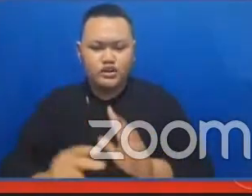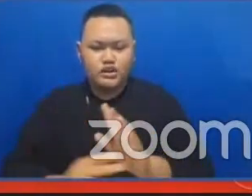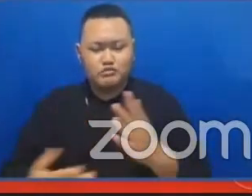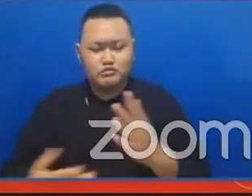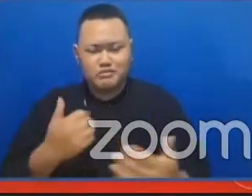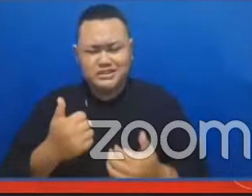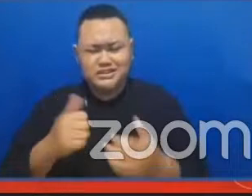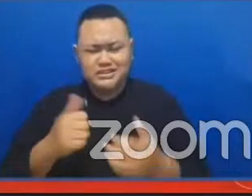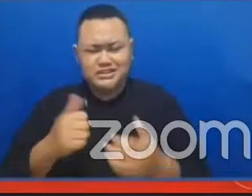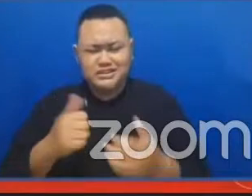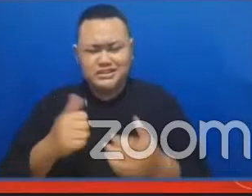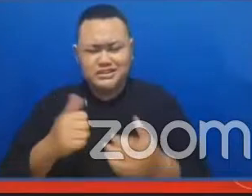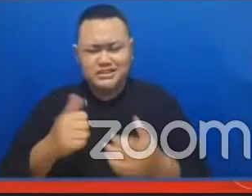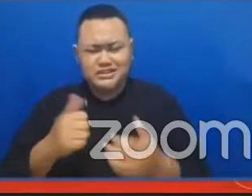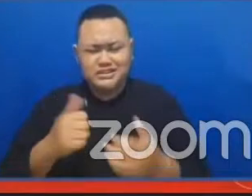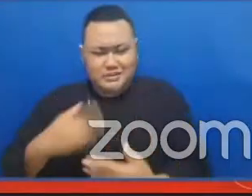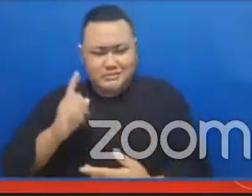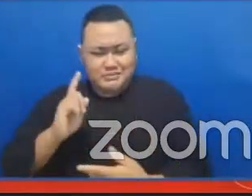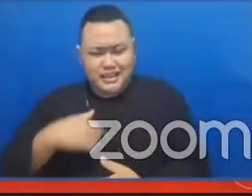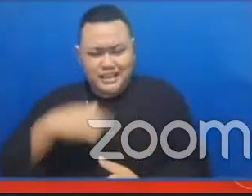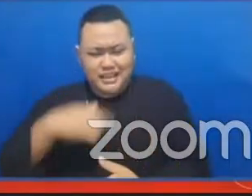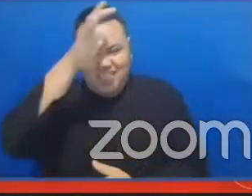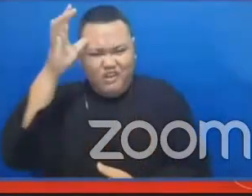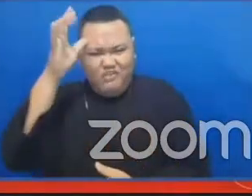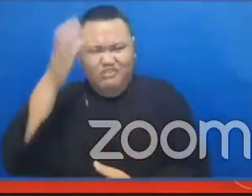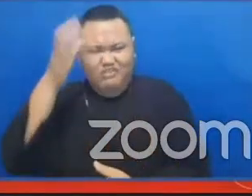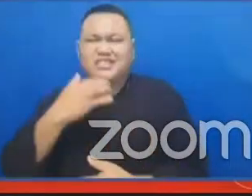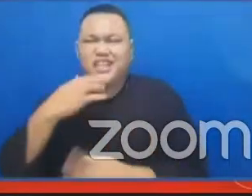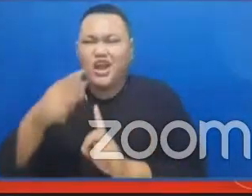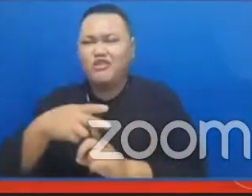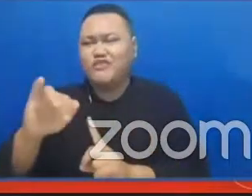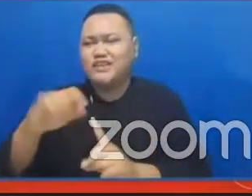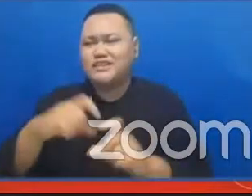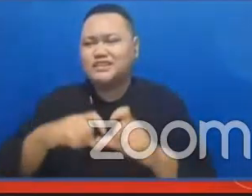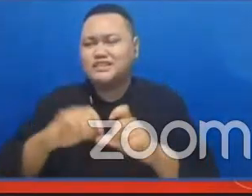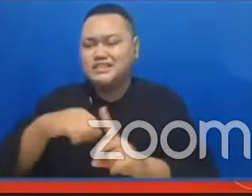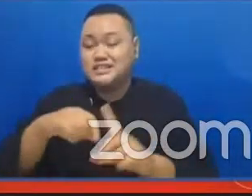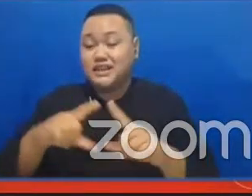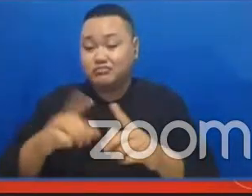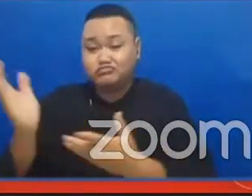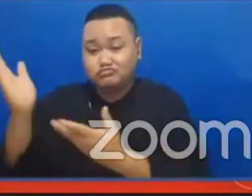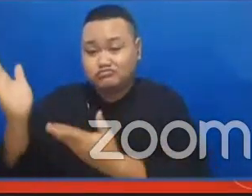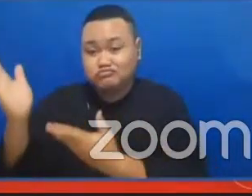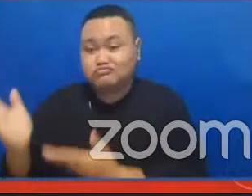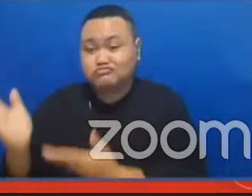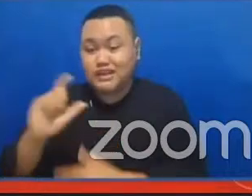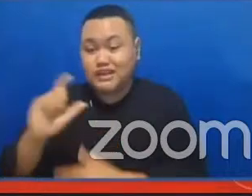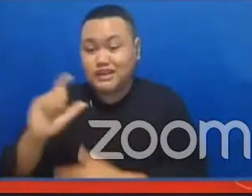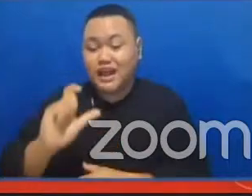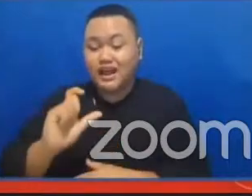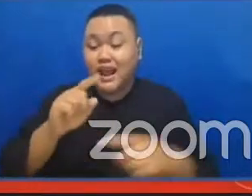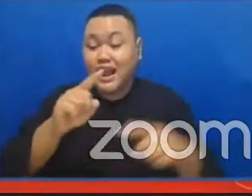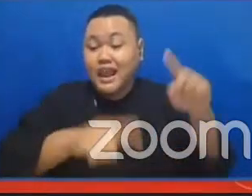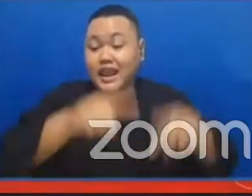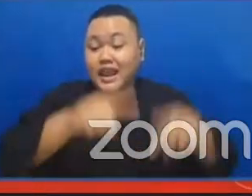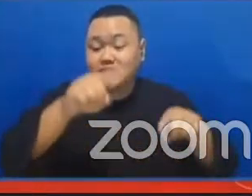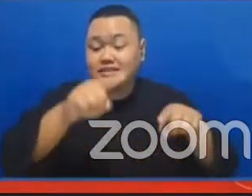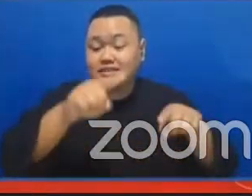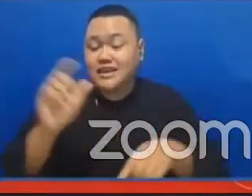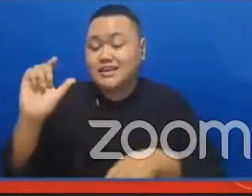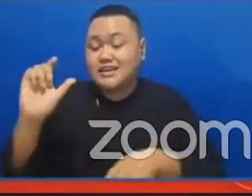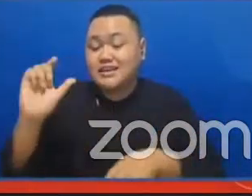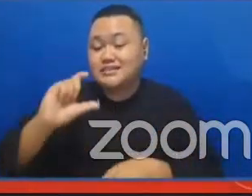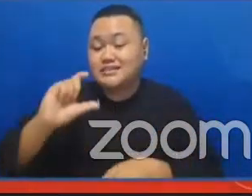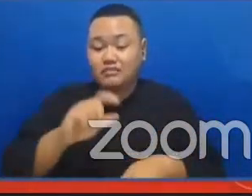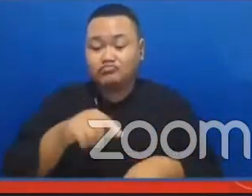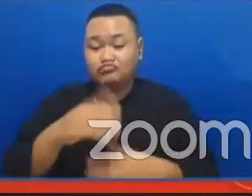tidak kurang memahami fisikanya. Nah, ini perhatikan Bapak-Ibu, ini adalah daya hantar listrik. Ya, di